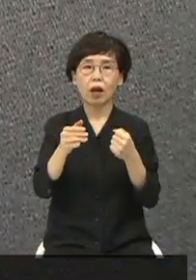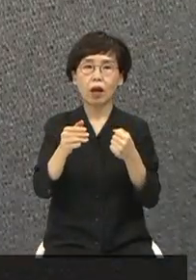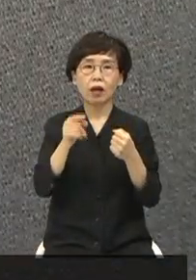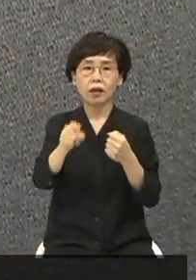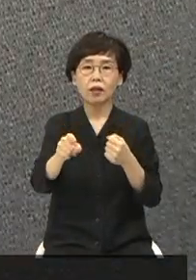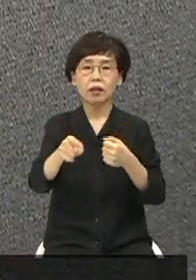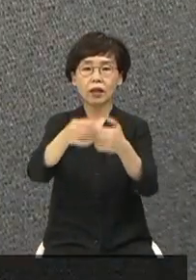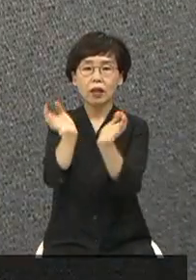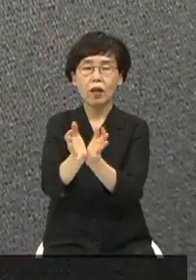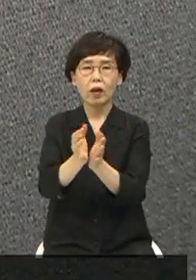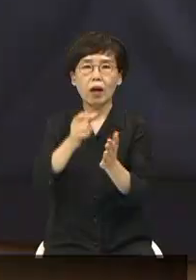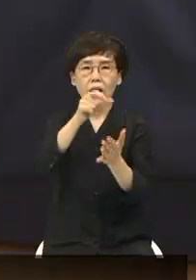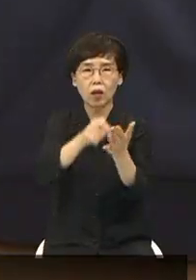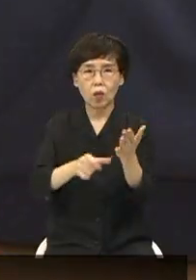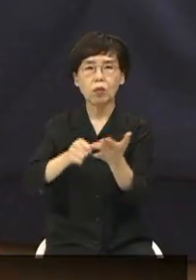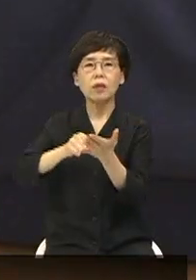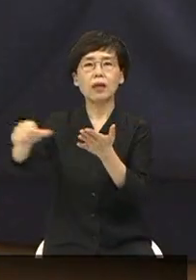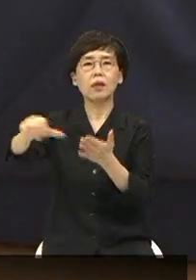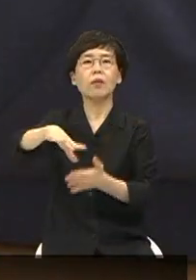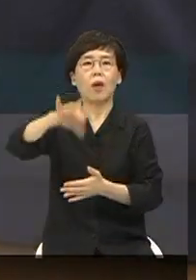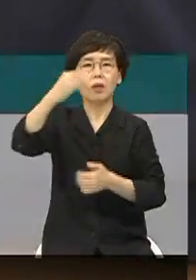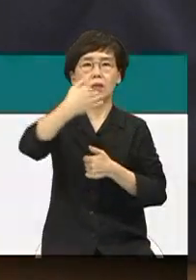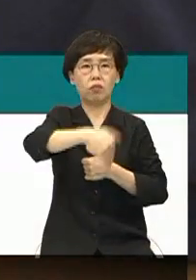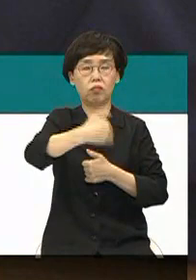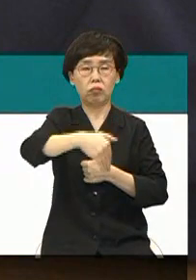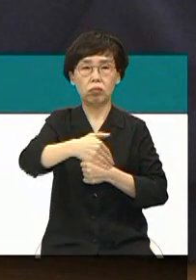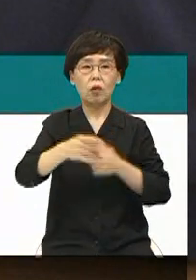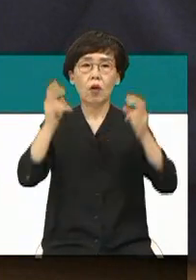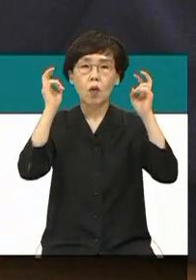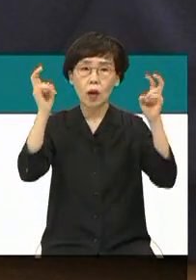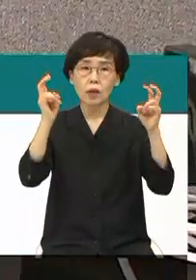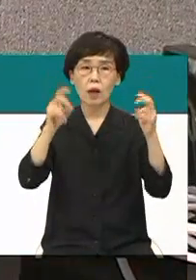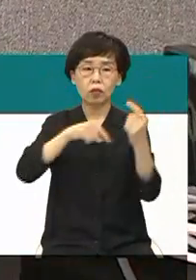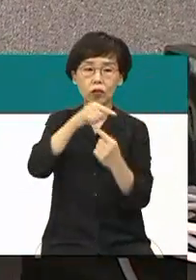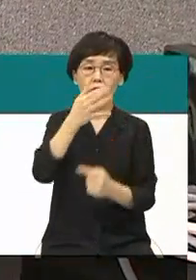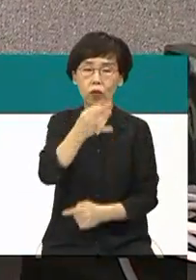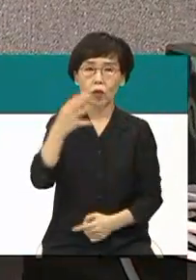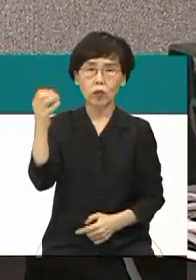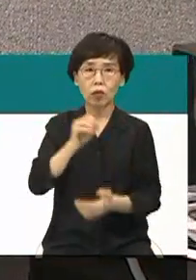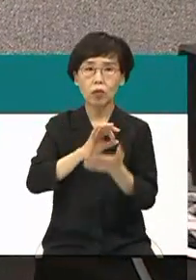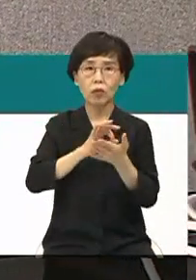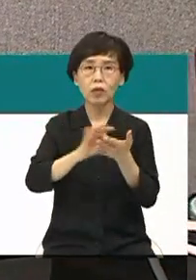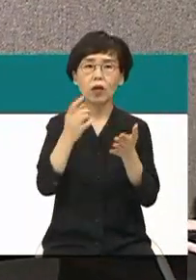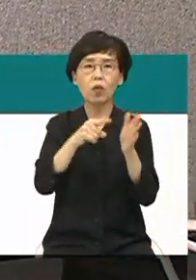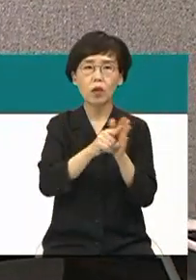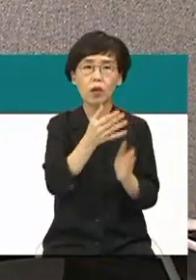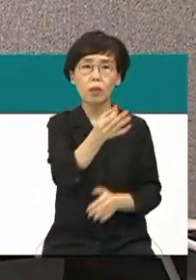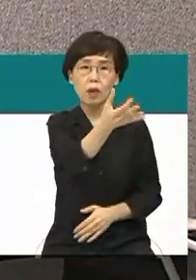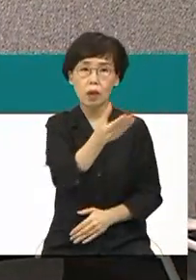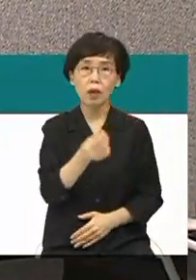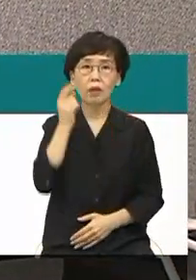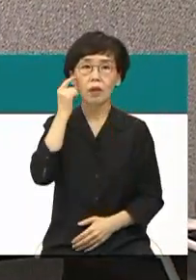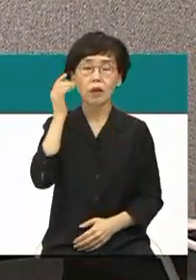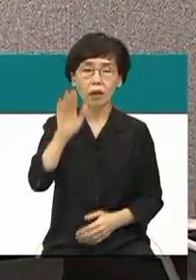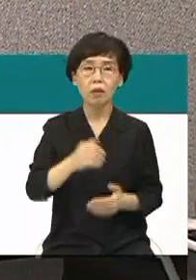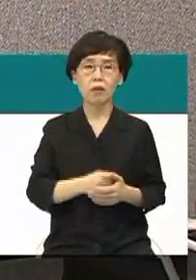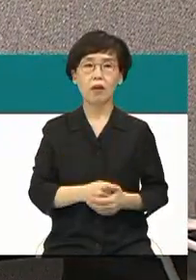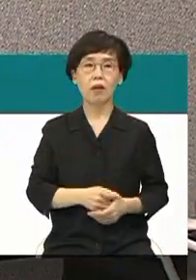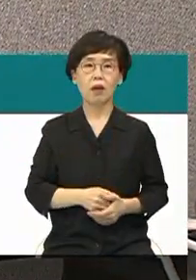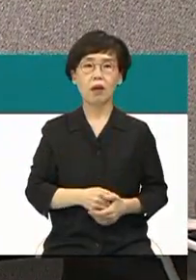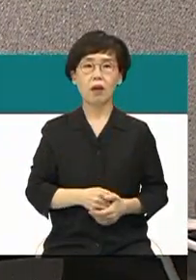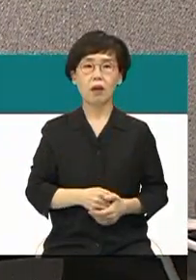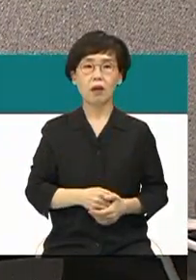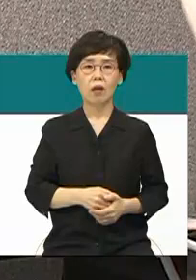요청을 하라는 말을 들은 겁니다. 회사의 운영 자금으로 활용하려고 갔는데 아직 그